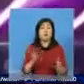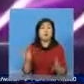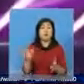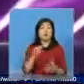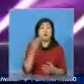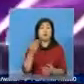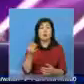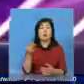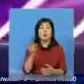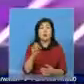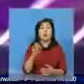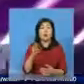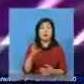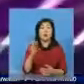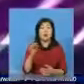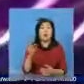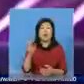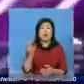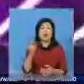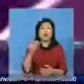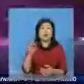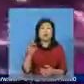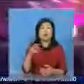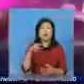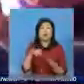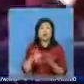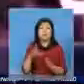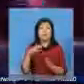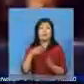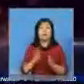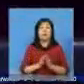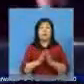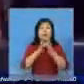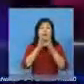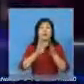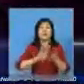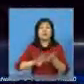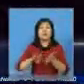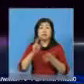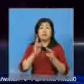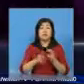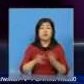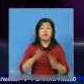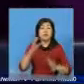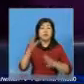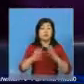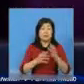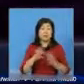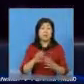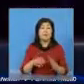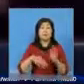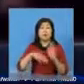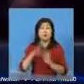шоу «Арнау Тур Энвой» Димаша Кудайбергена в Нью-Йорке – это космос и безграничность вселенной. Также включены лучшие